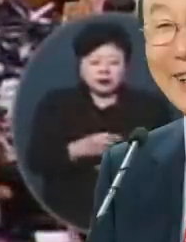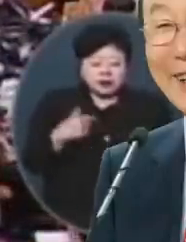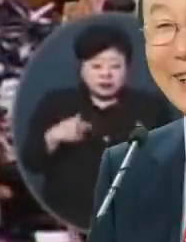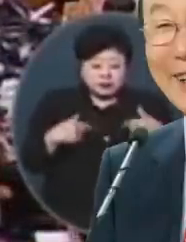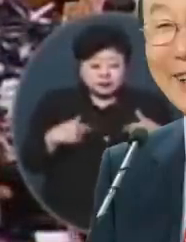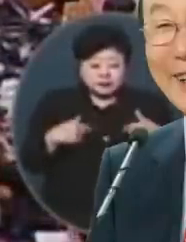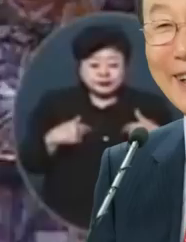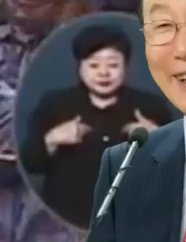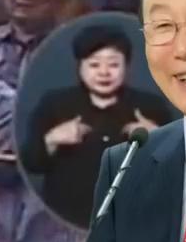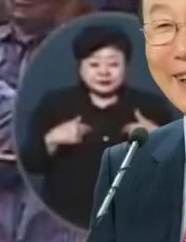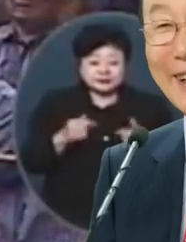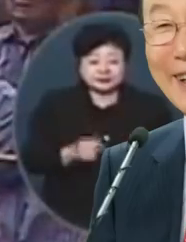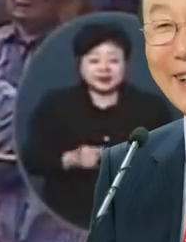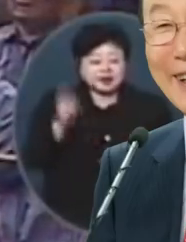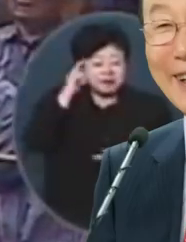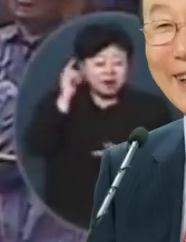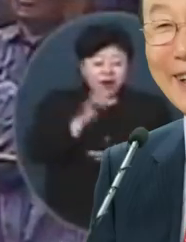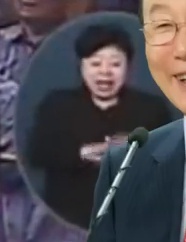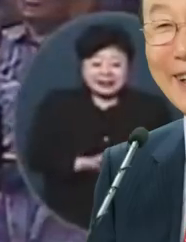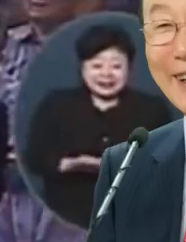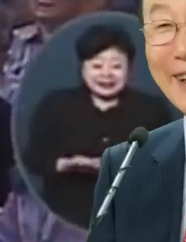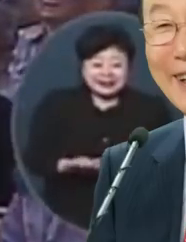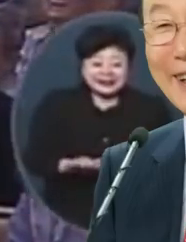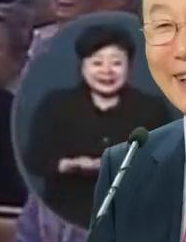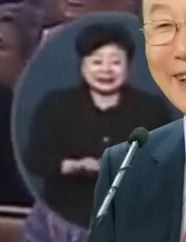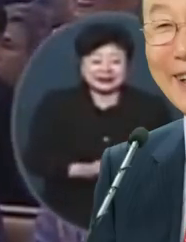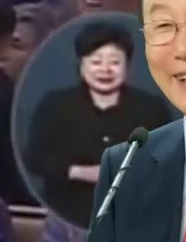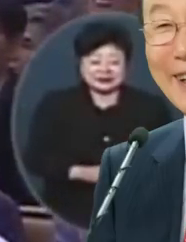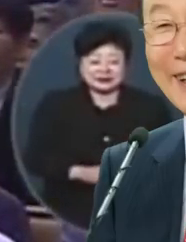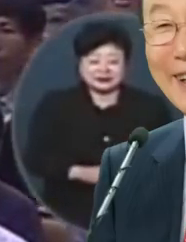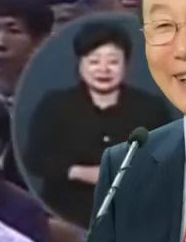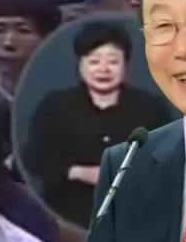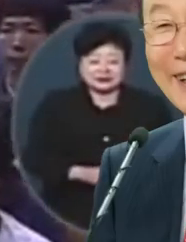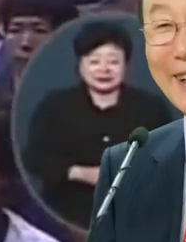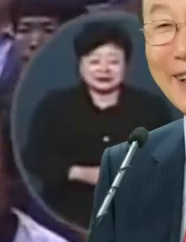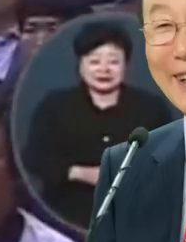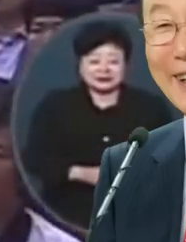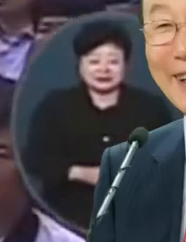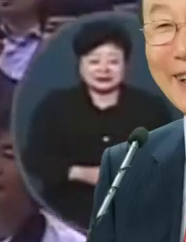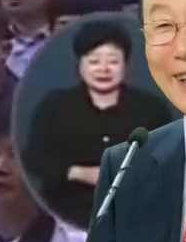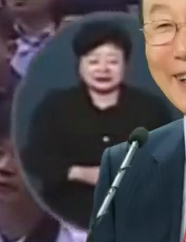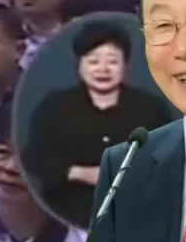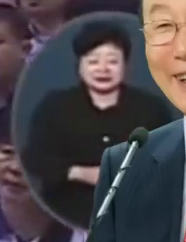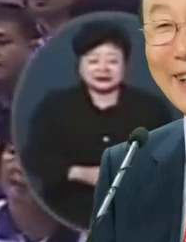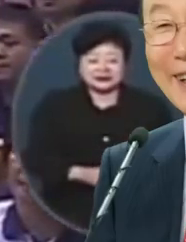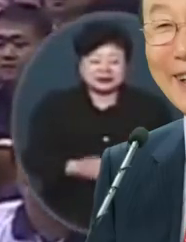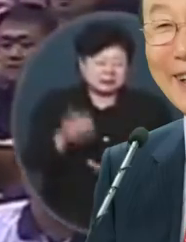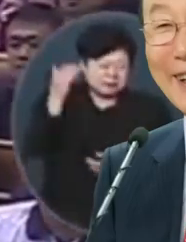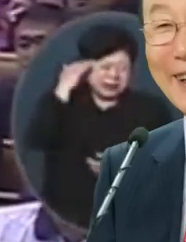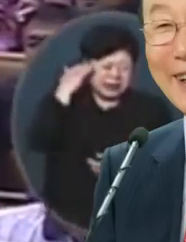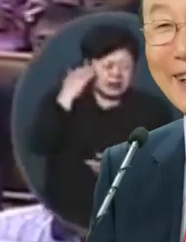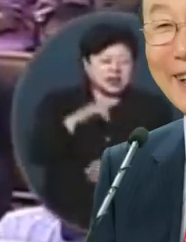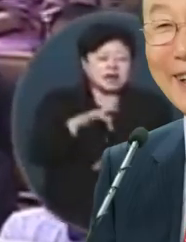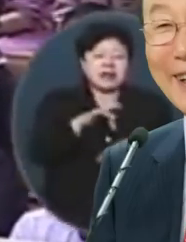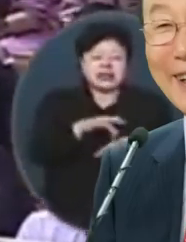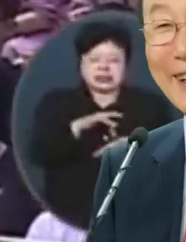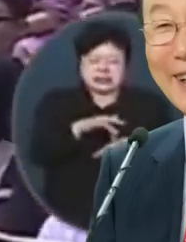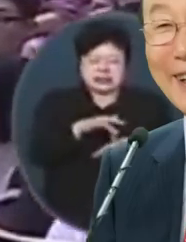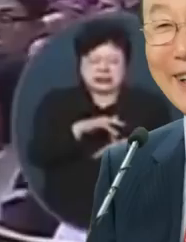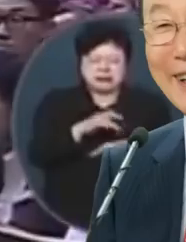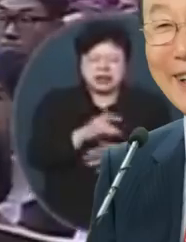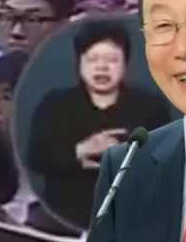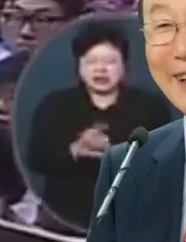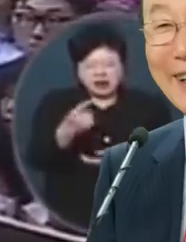기쁨과 평안을 짓밟는 원작자가 마귀이기 때문에 마귀가